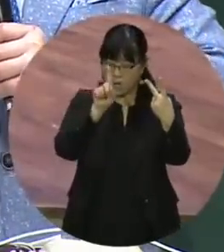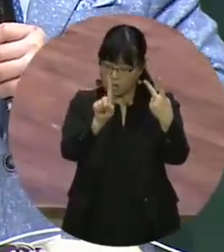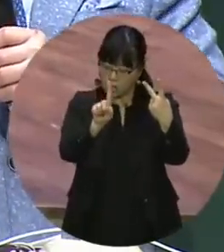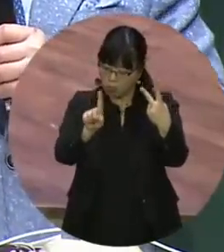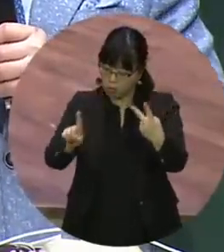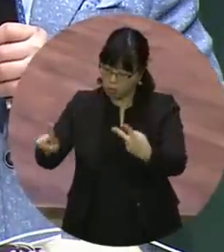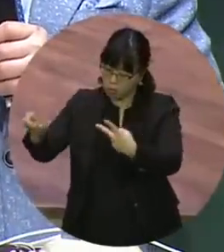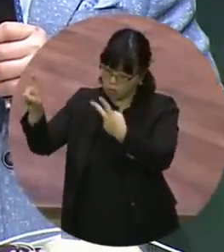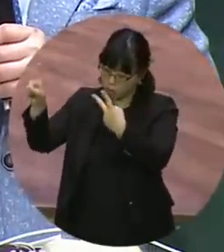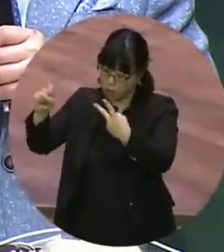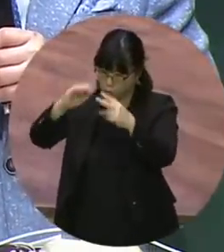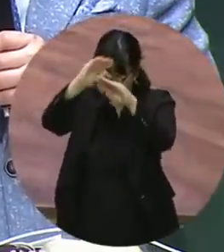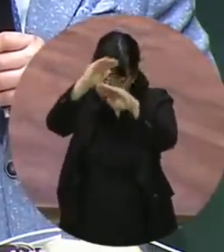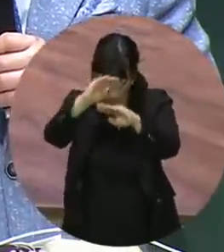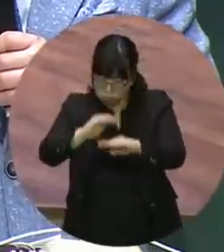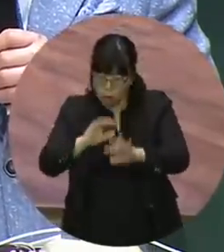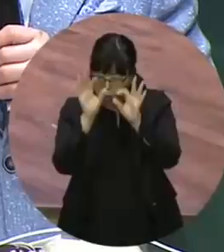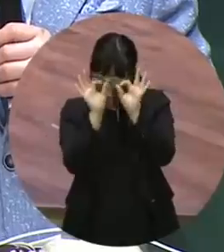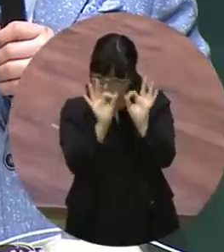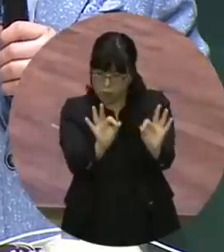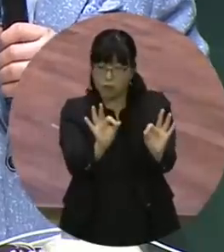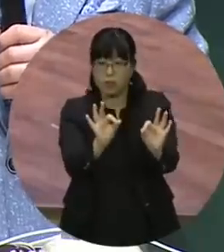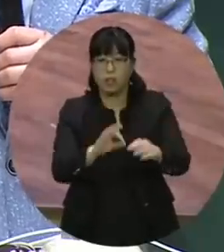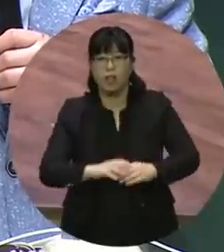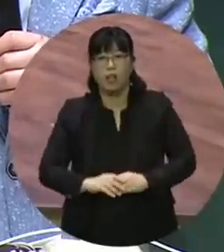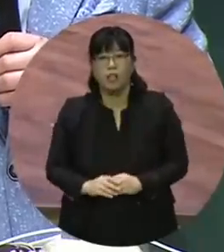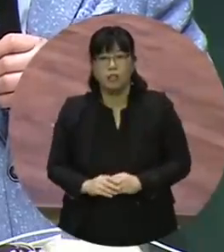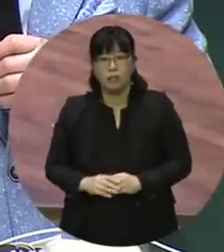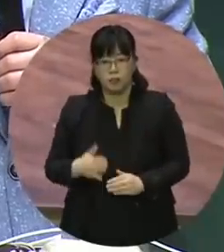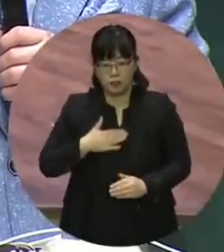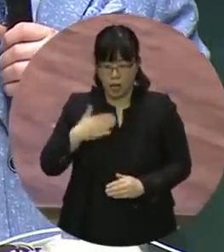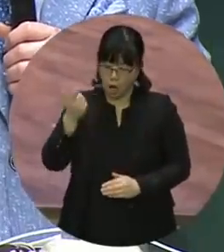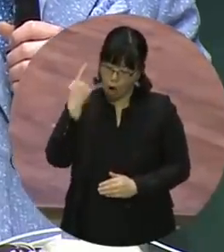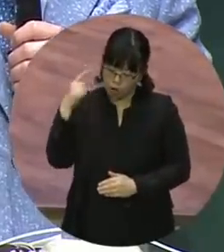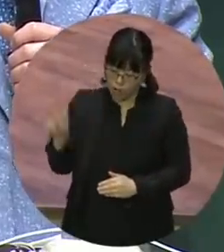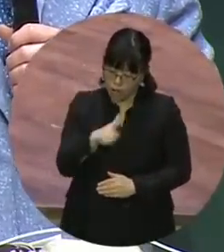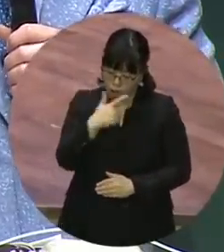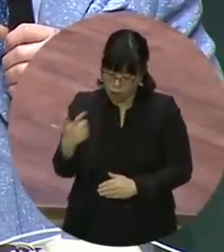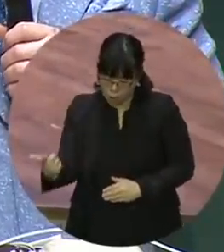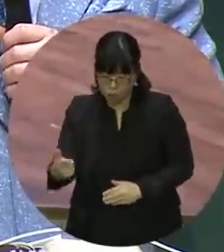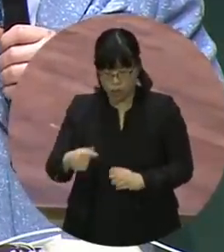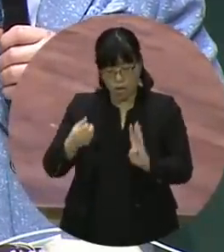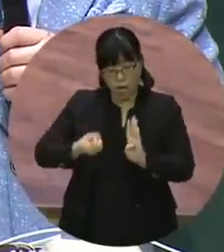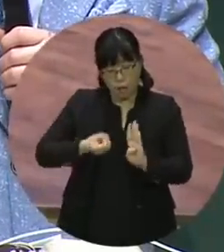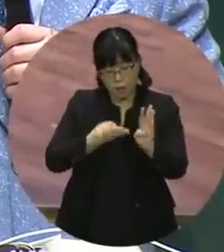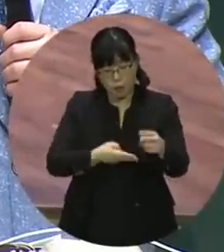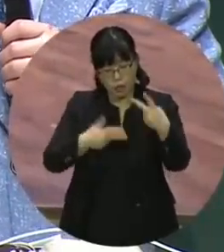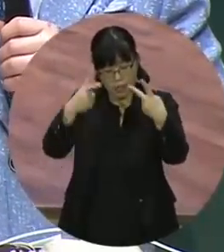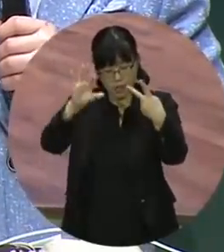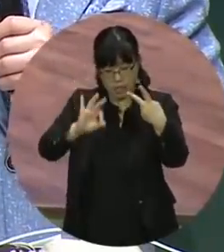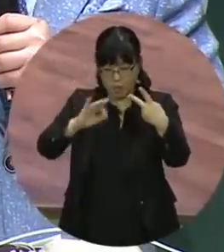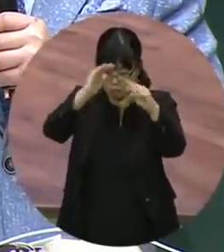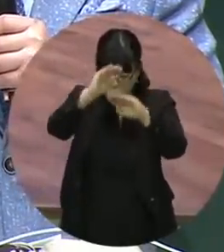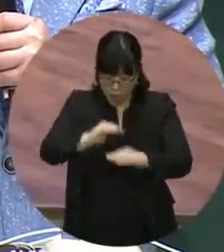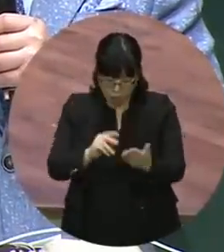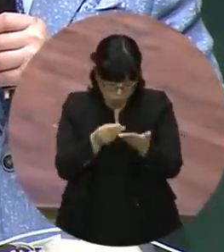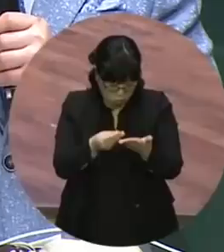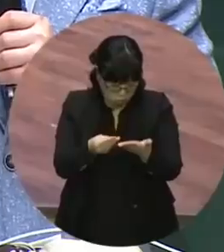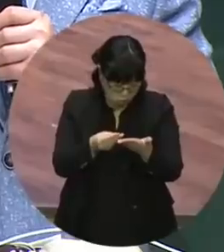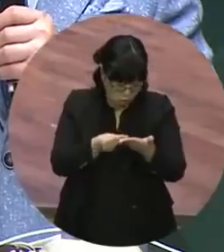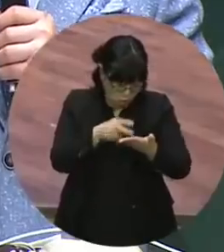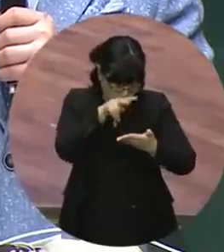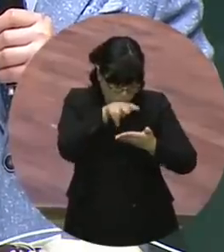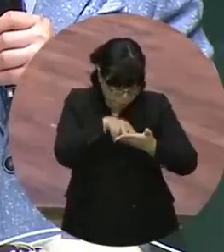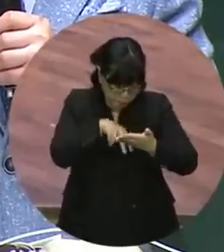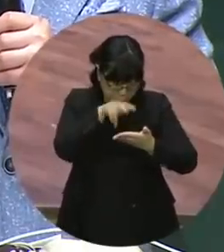이걸 준비하면서 막 묵상을 계속했어요. 묵상을 한 단어 한 단어 하고. 그리고 새벽에 말이요. 어제